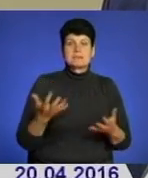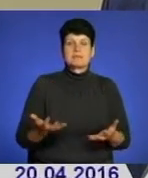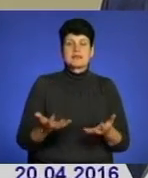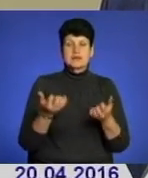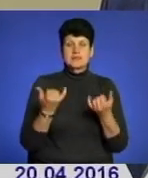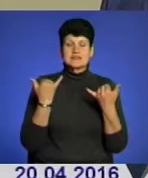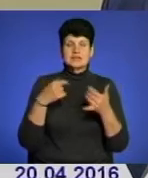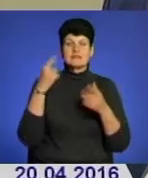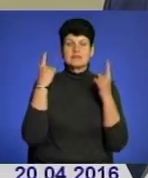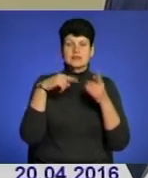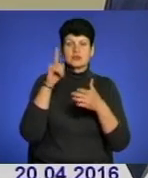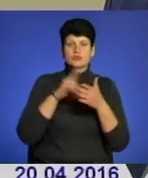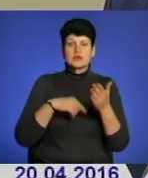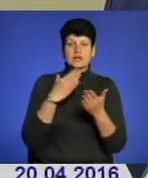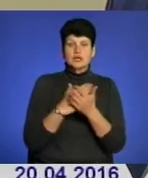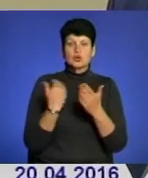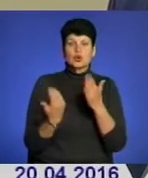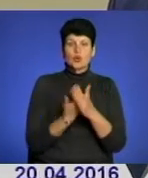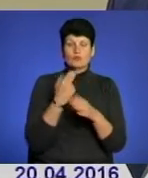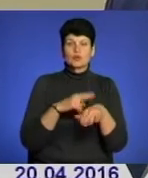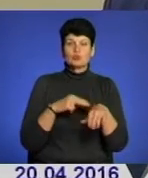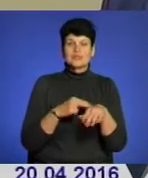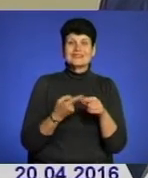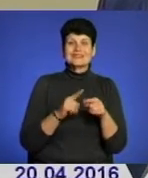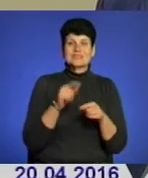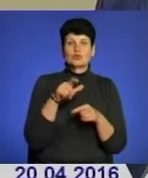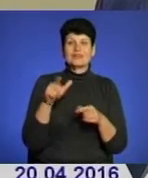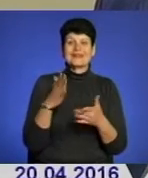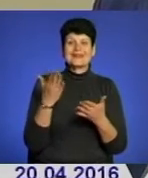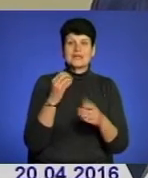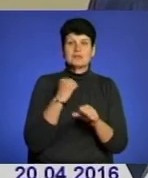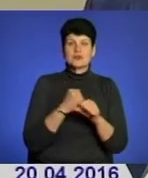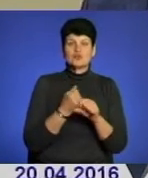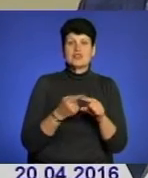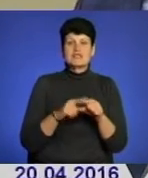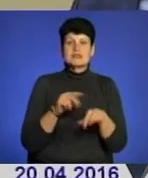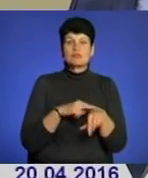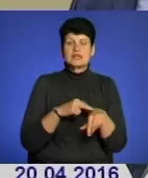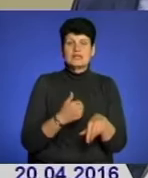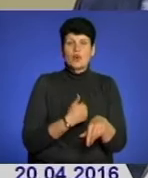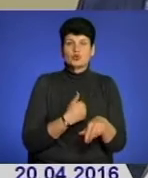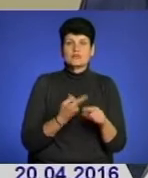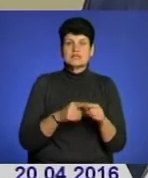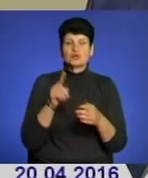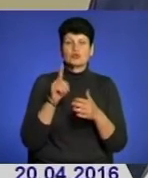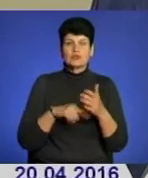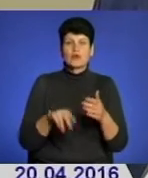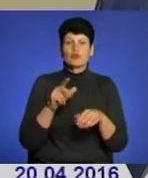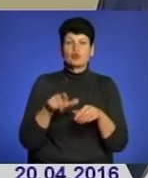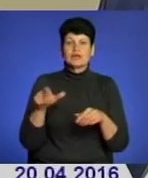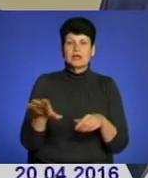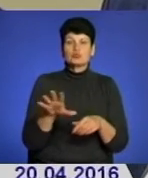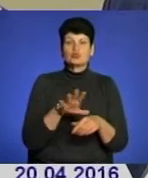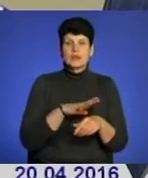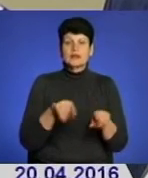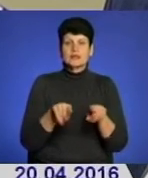висока довіра є до нової поліції, до цих людей, які працюють у цій поліції. І я хочу, щоб ця довіра у людей і була, і також щоб